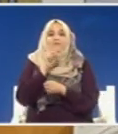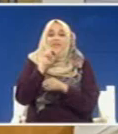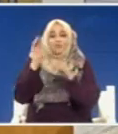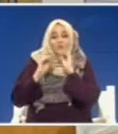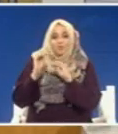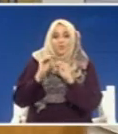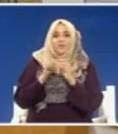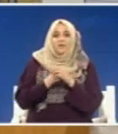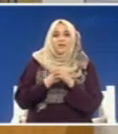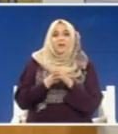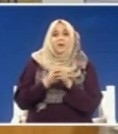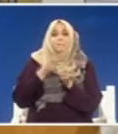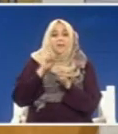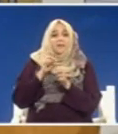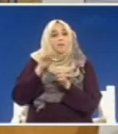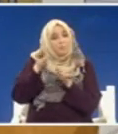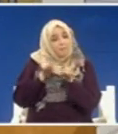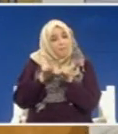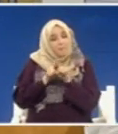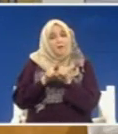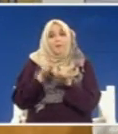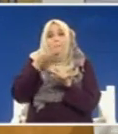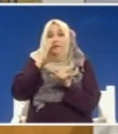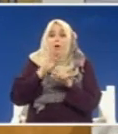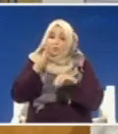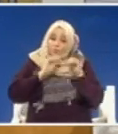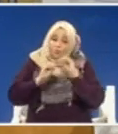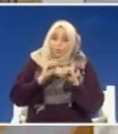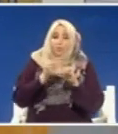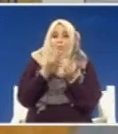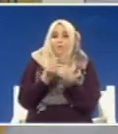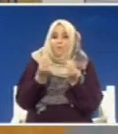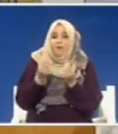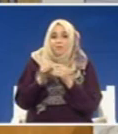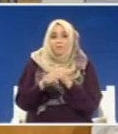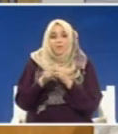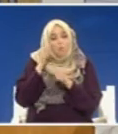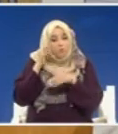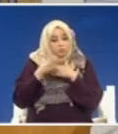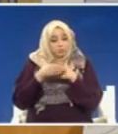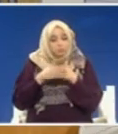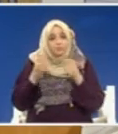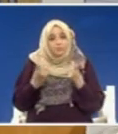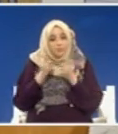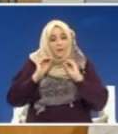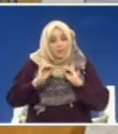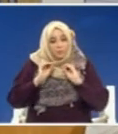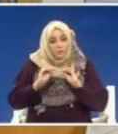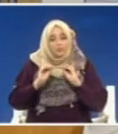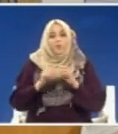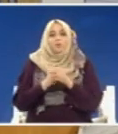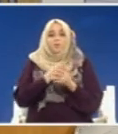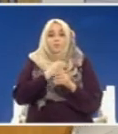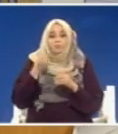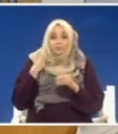يبارك. ولكن أيضا على كل منهما واجب الرعاية والتربية والتوجيه والتعليم والرعاية الصحية وما إلى